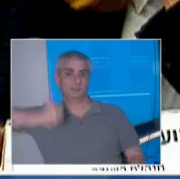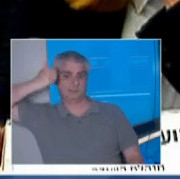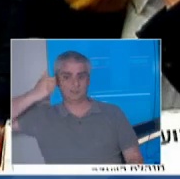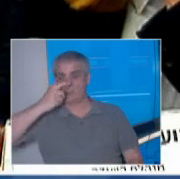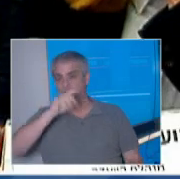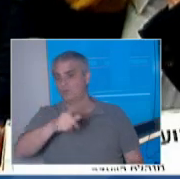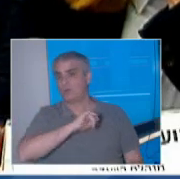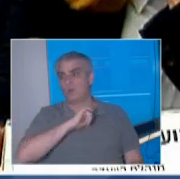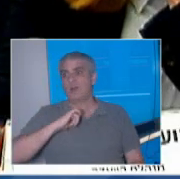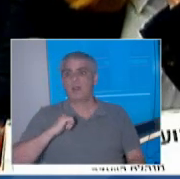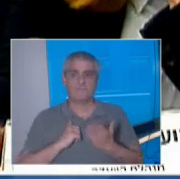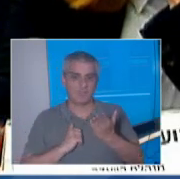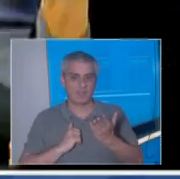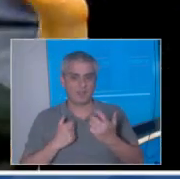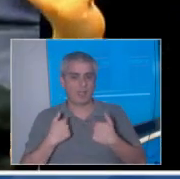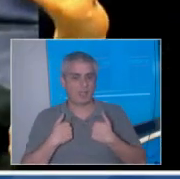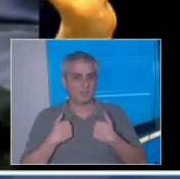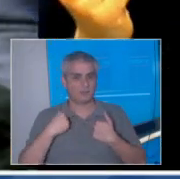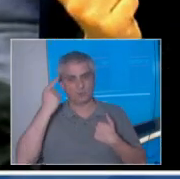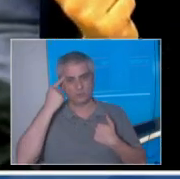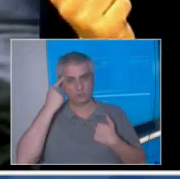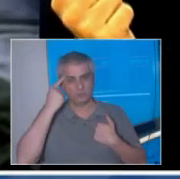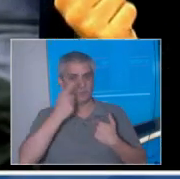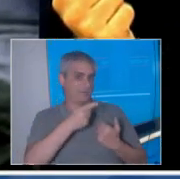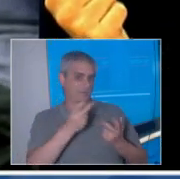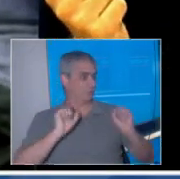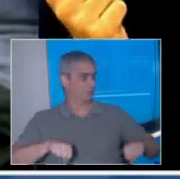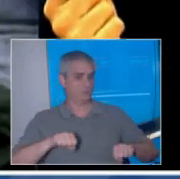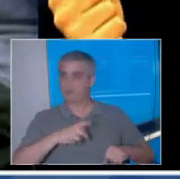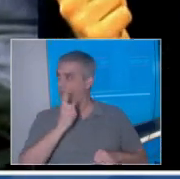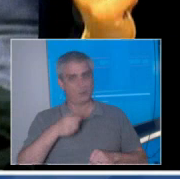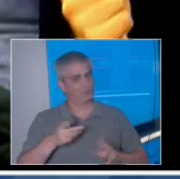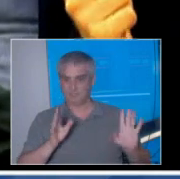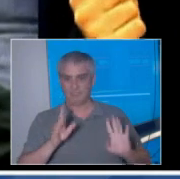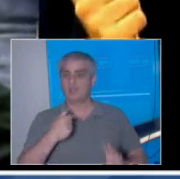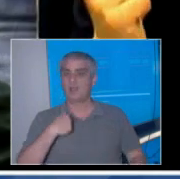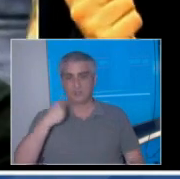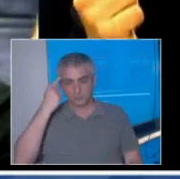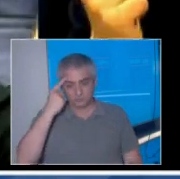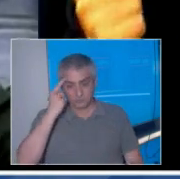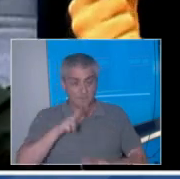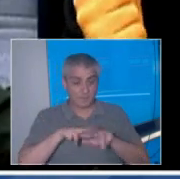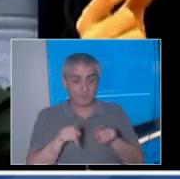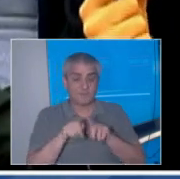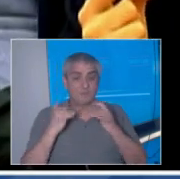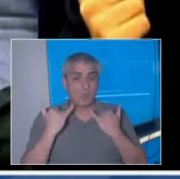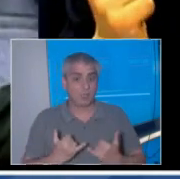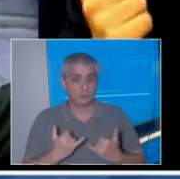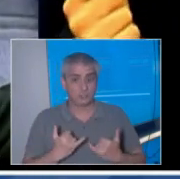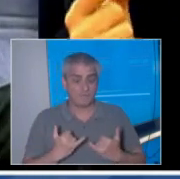עזב אותי. הוא לבד פה, אז אנחנו חושבים אתה רואה איך הוא משתלט לבד, הוא לא צריך אנחנו חושבים שבנסיבות האלה